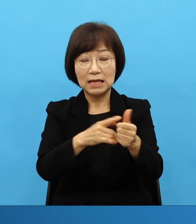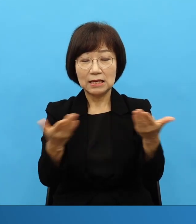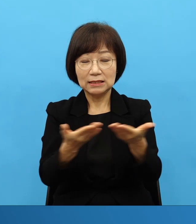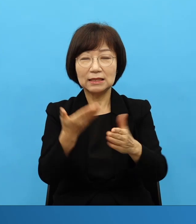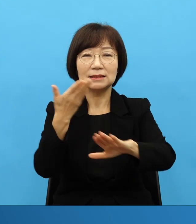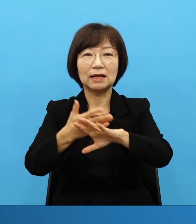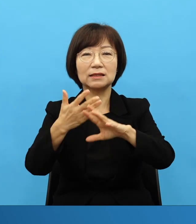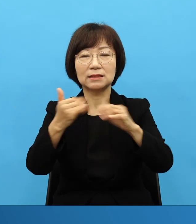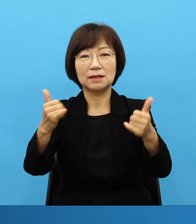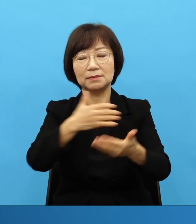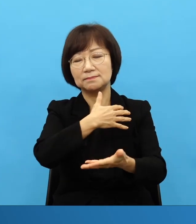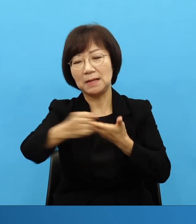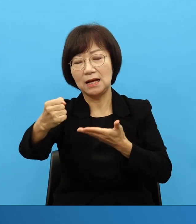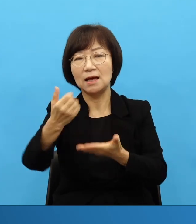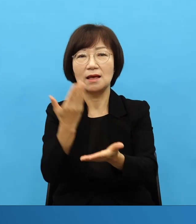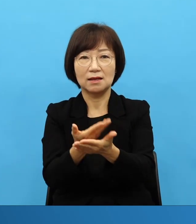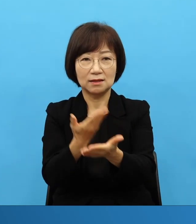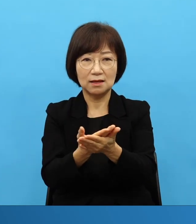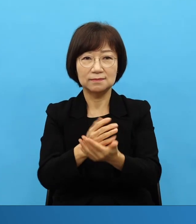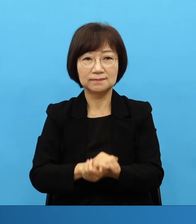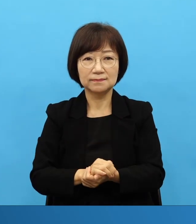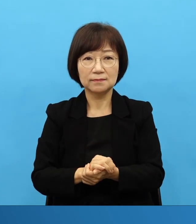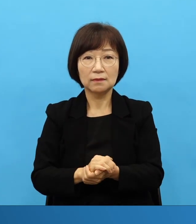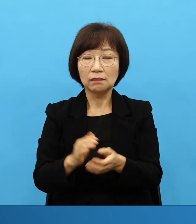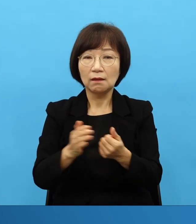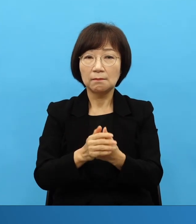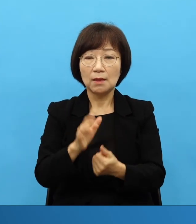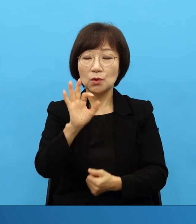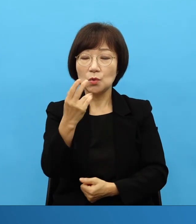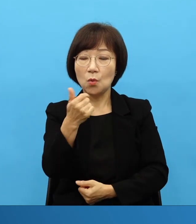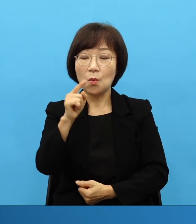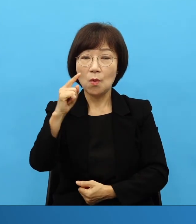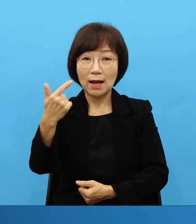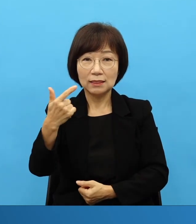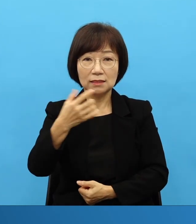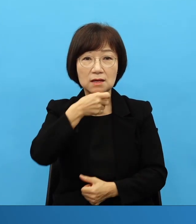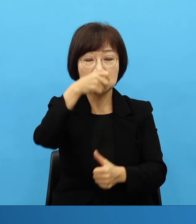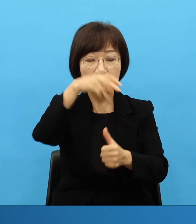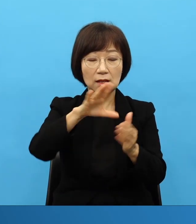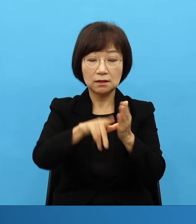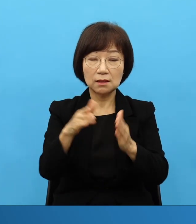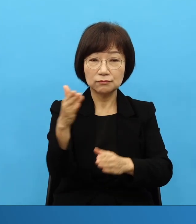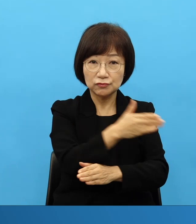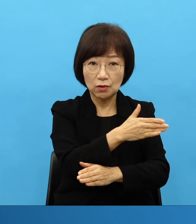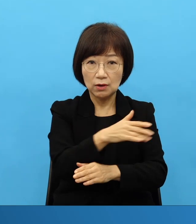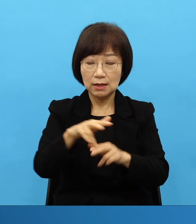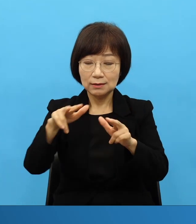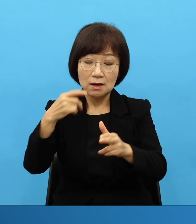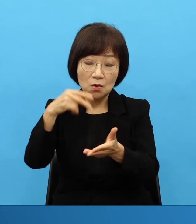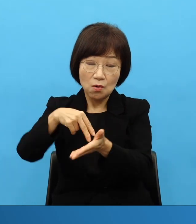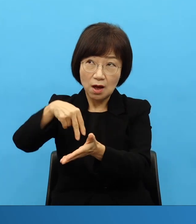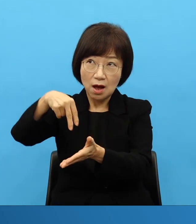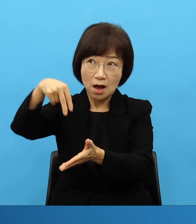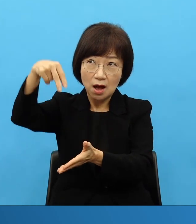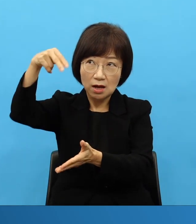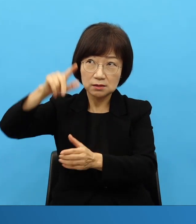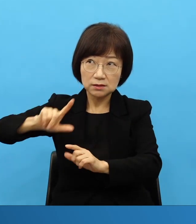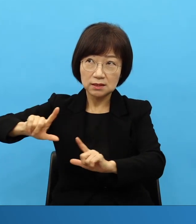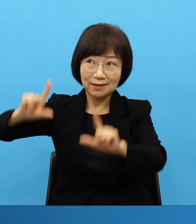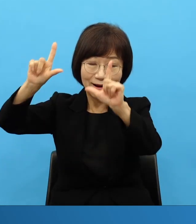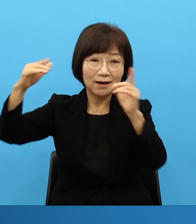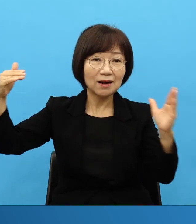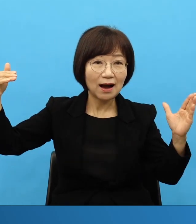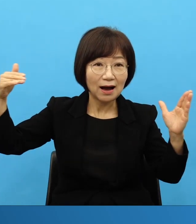직분을 타인에게 취하게 하소서 하였더라. 이러므로 요한의 세로로부터 우리 가운데서 올려져 가신 날까지